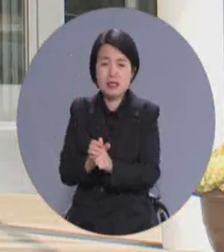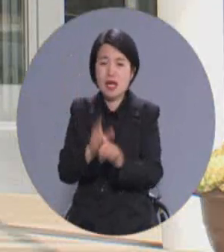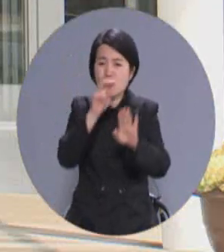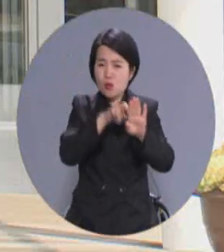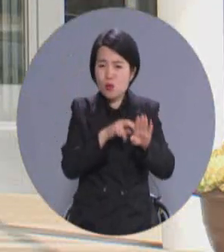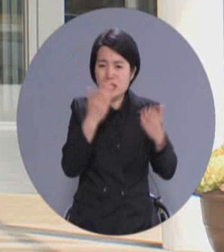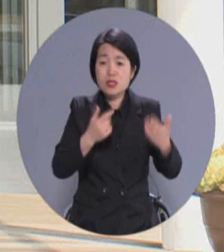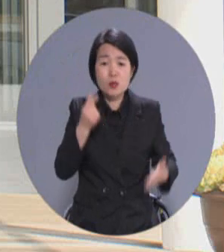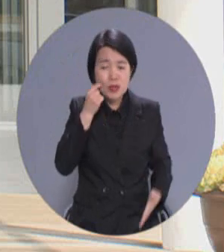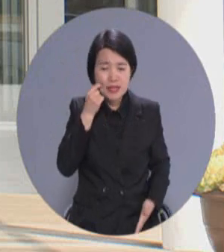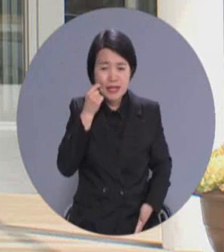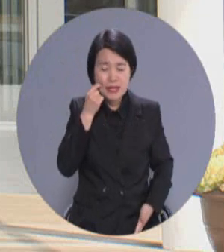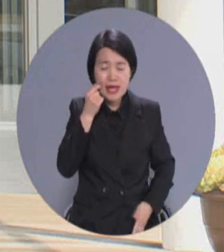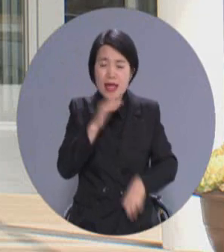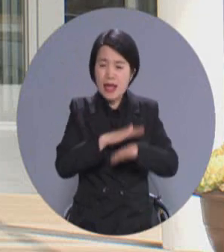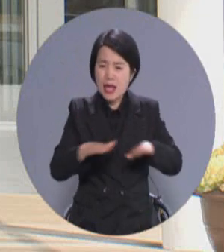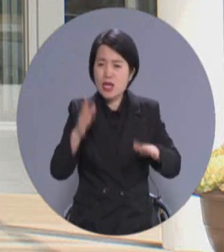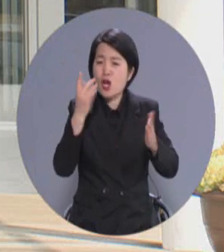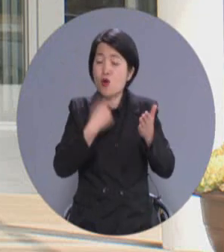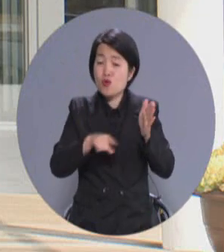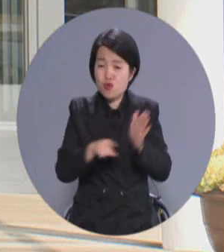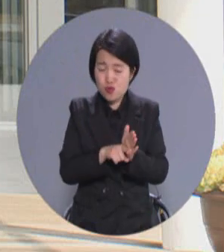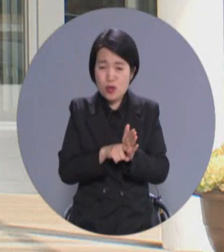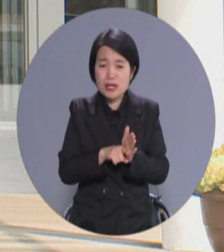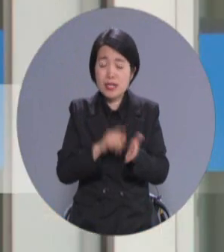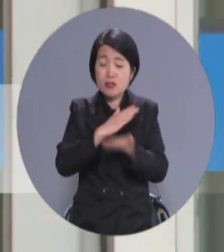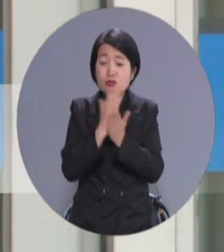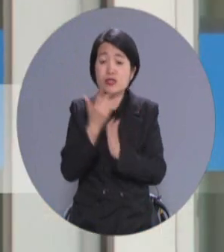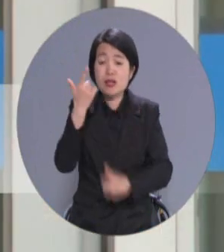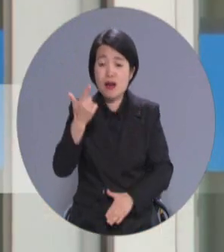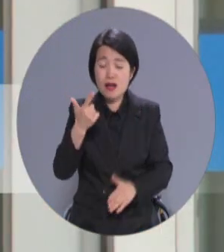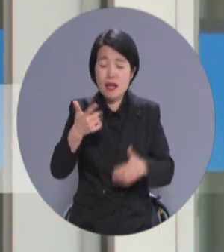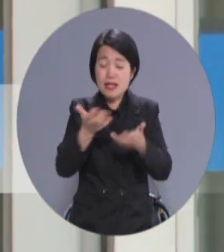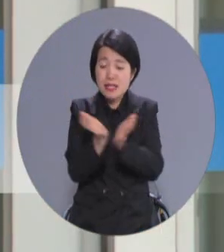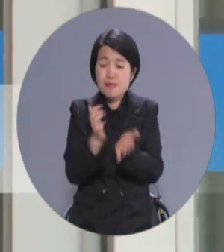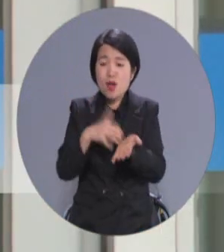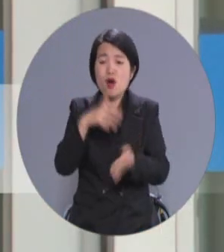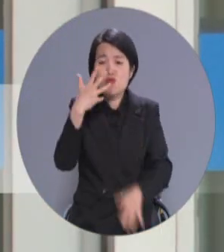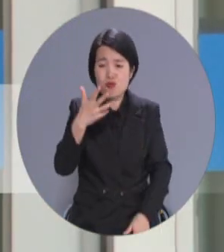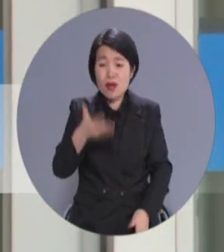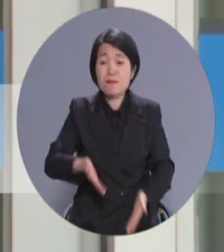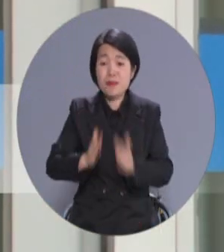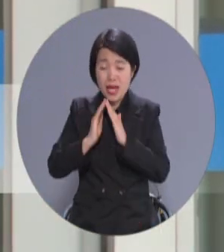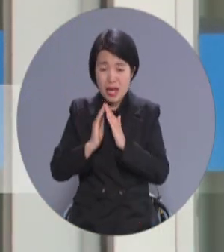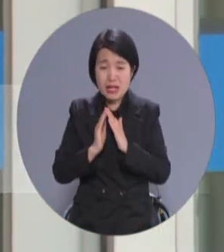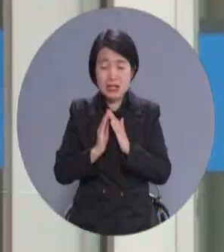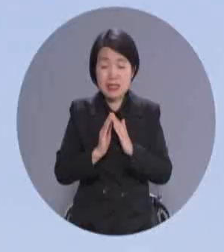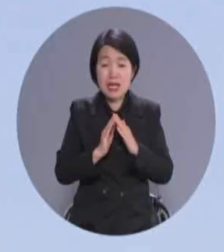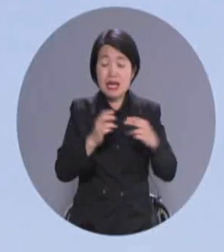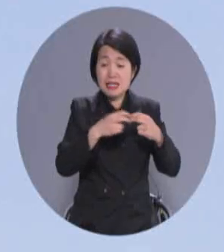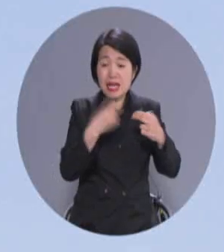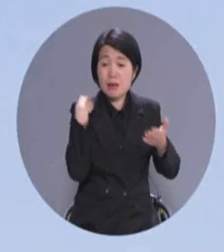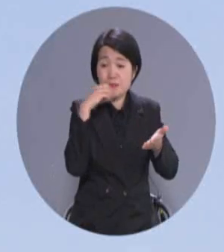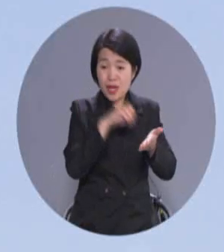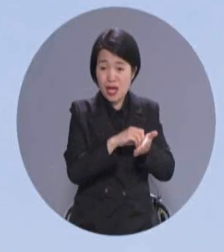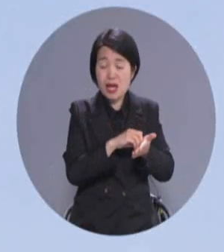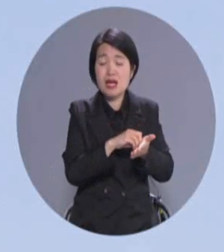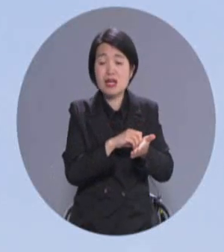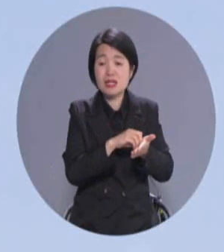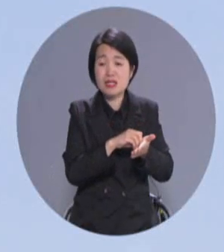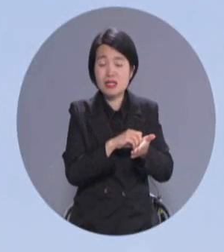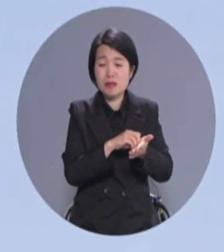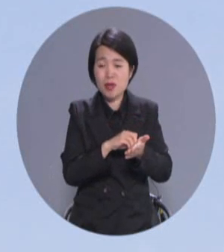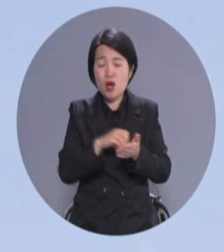총괄 대책반과 응급의료 지원반 등 6개 부서 8개 반으로 구성되며 의사 집단 행동 위기